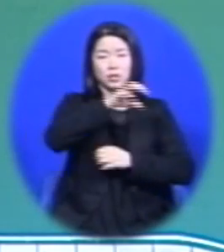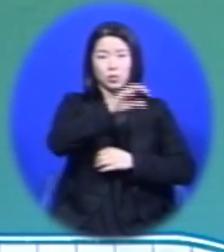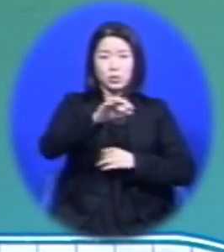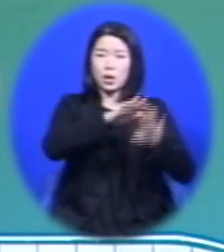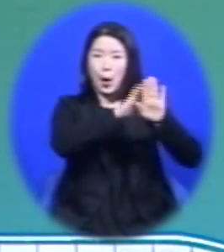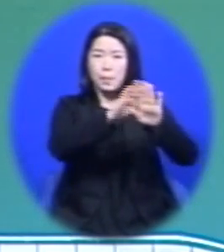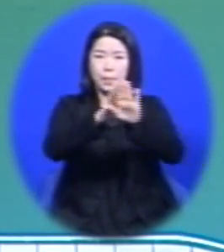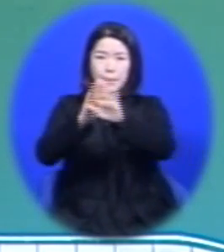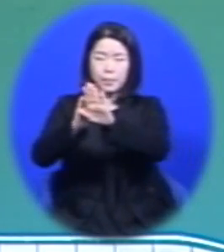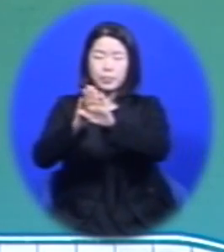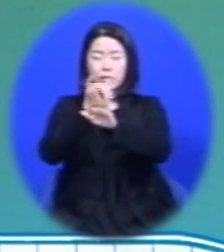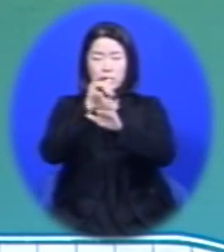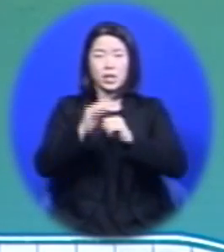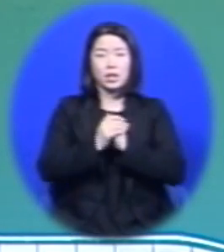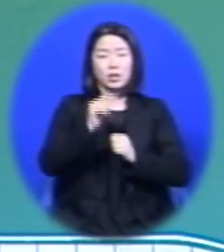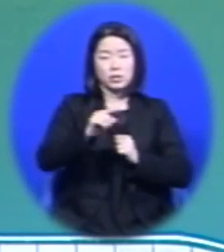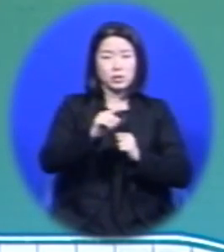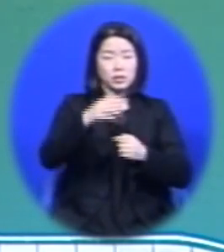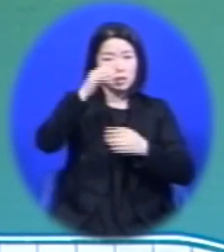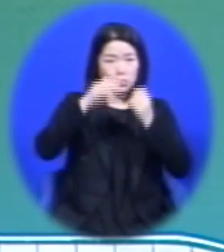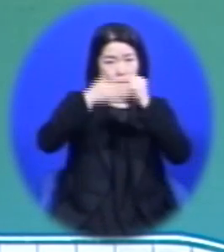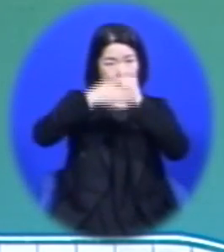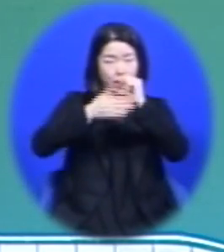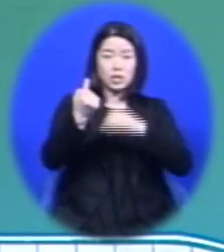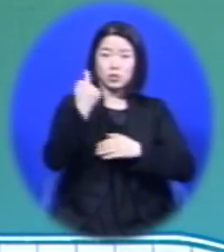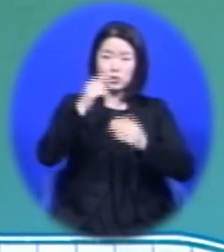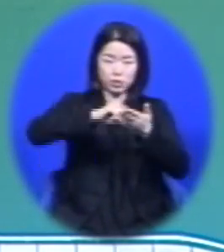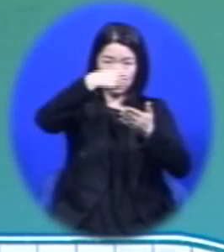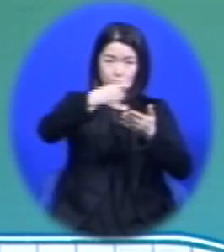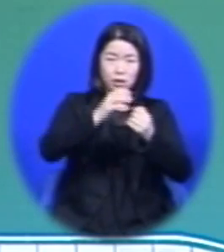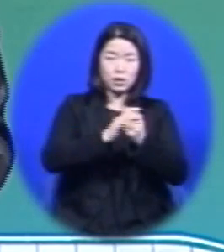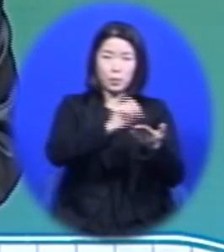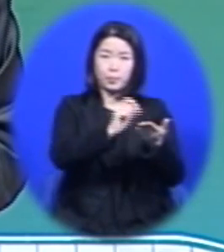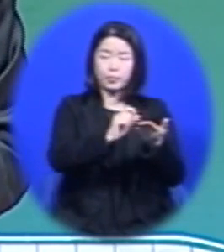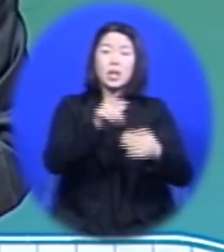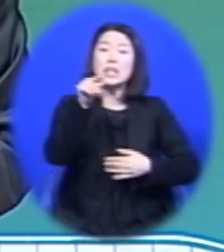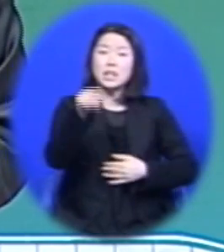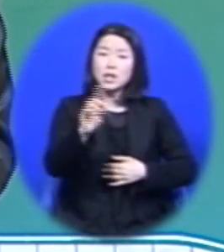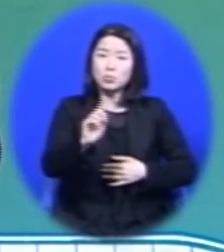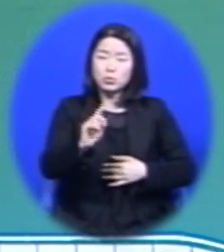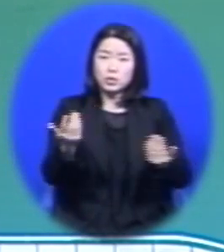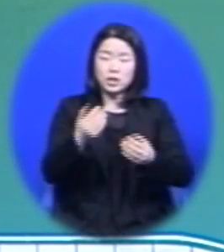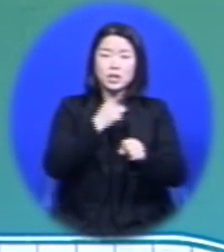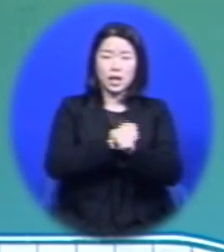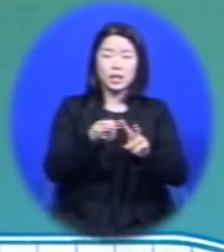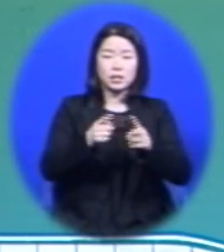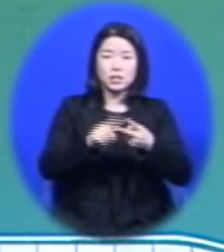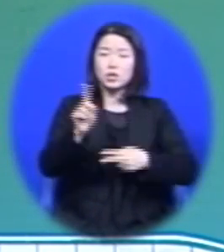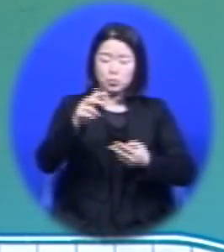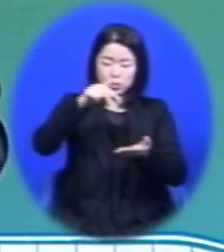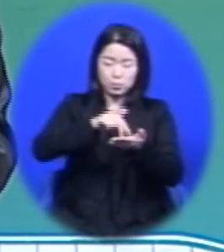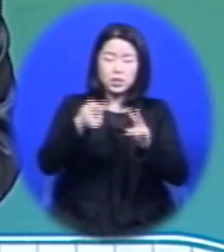곳곳에다가 붙였습니다. 그 사진 뒤에다가는 이렇게 메모를 했습니다. 내가 무엇을 했든지, 지금 내가 어떤 형편에